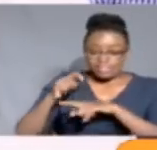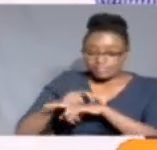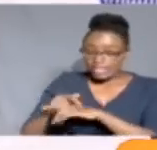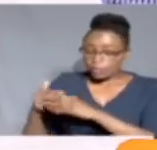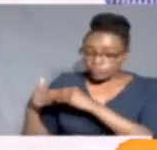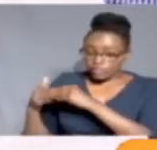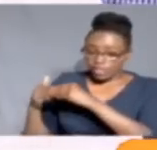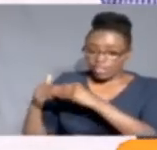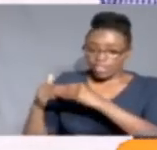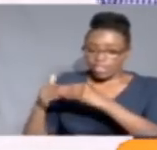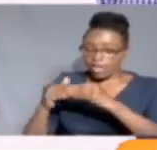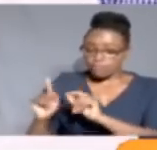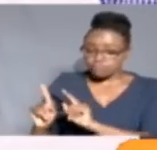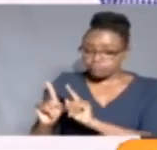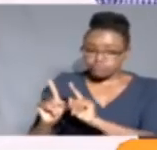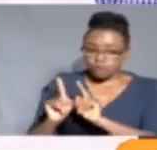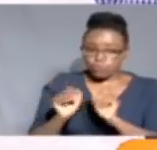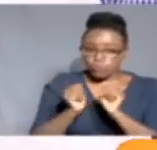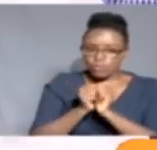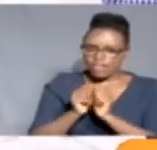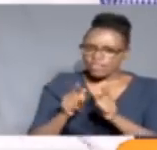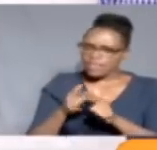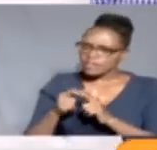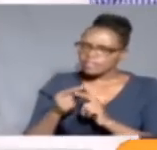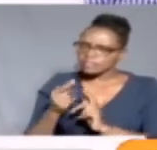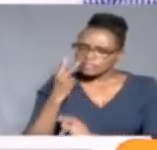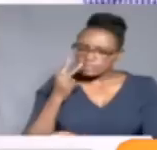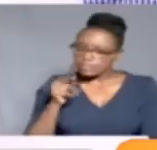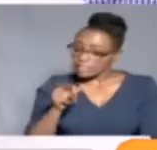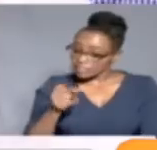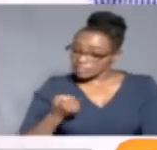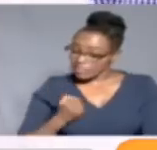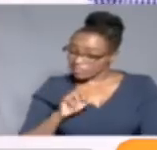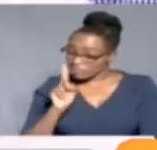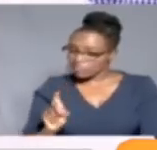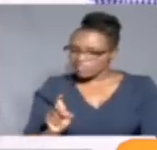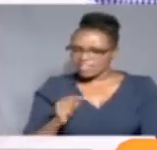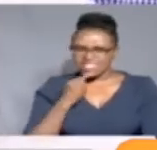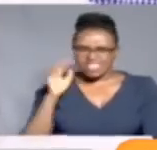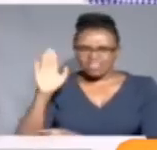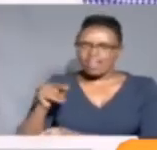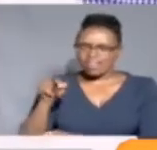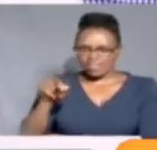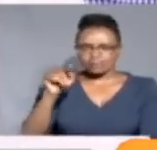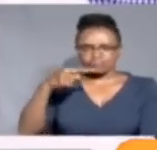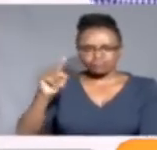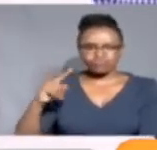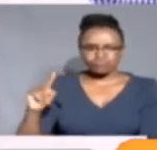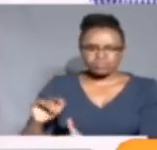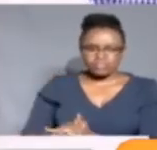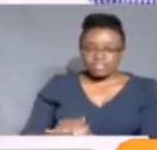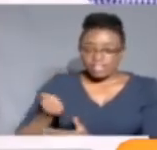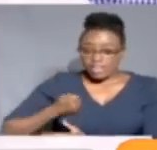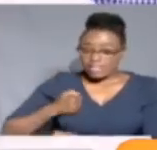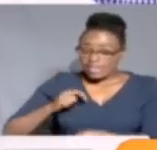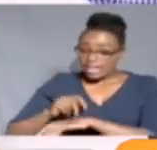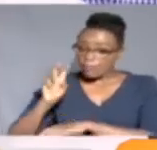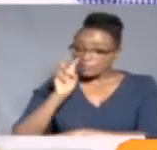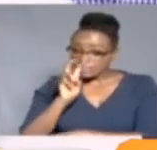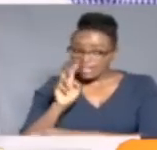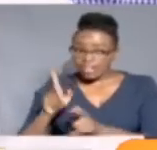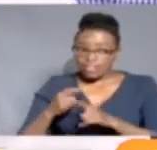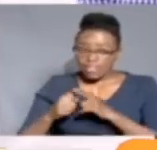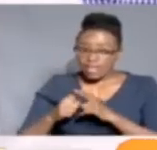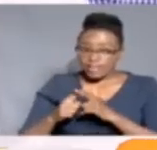Alipochukuliwa akaenda mpaka pale, akaambiwa basi si yule, akasema ni yule. Yule msichana kumuona akatoka